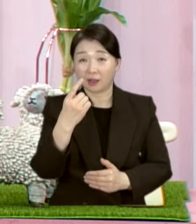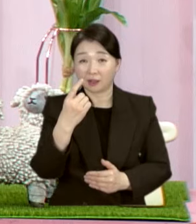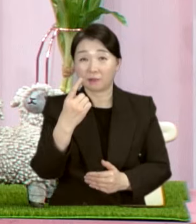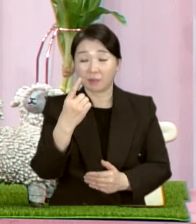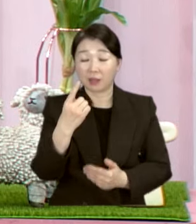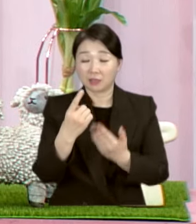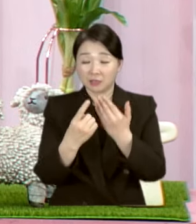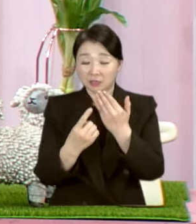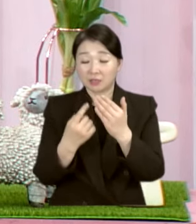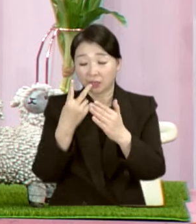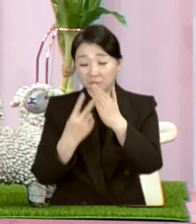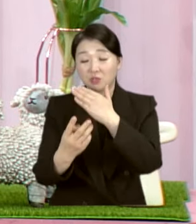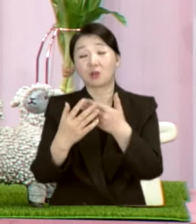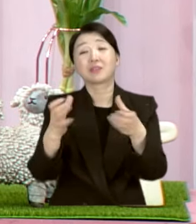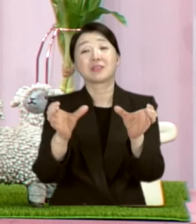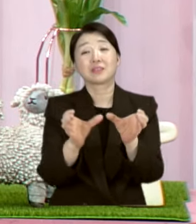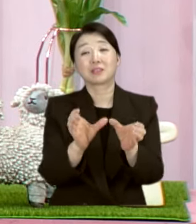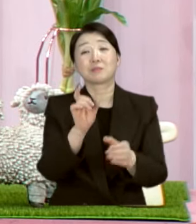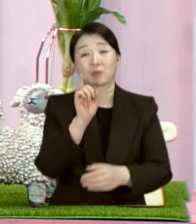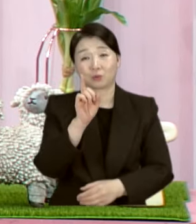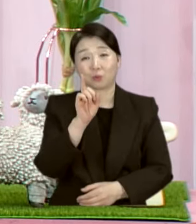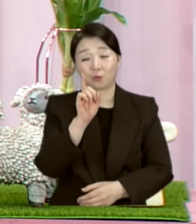이제 비전 팀이 생겼어요. 네.